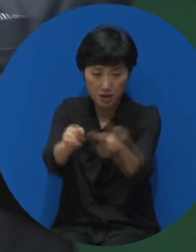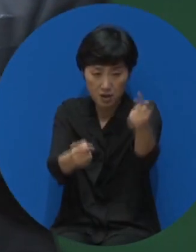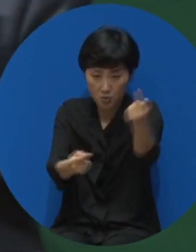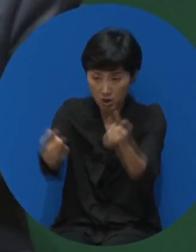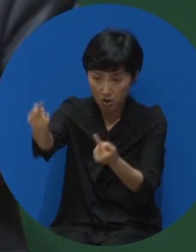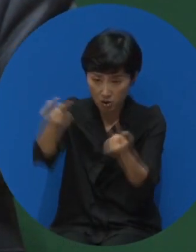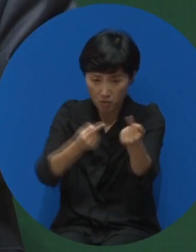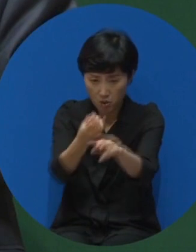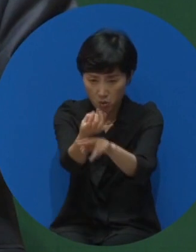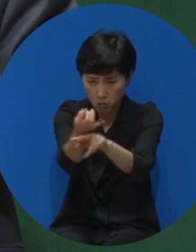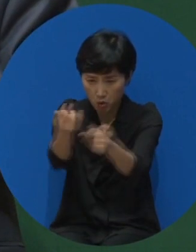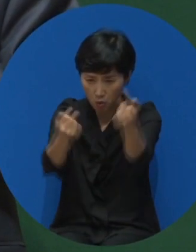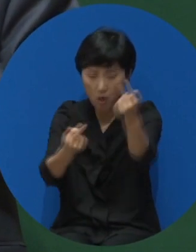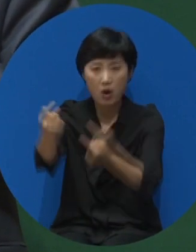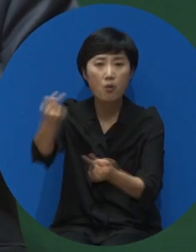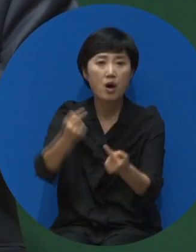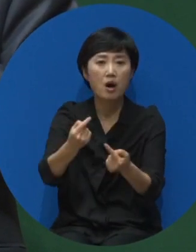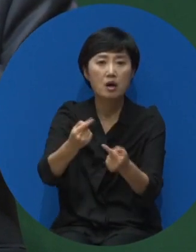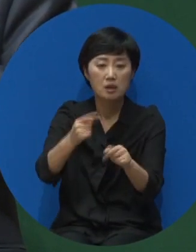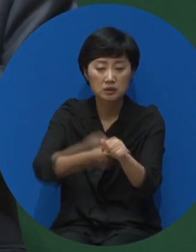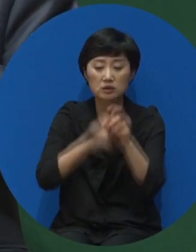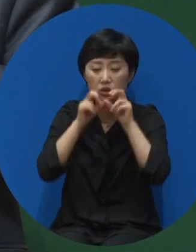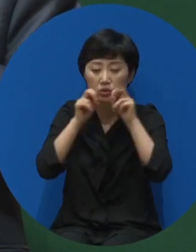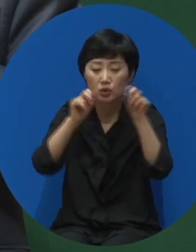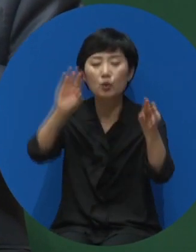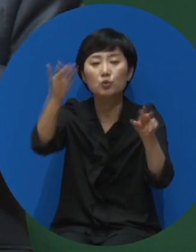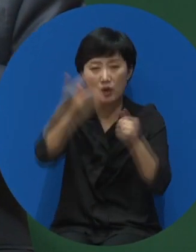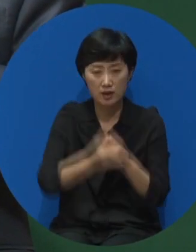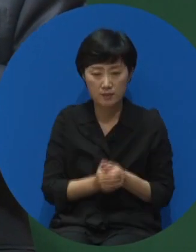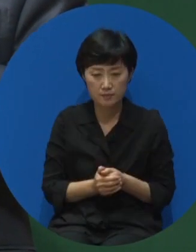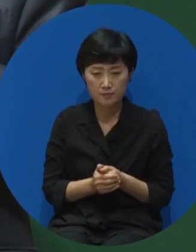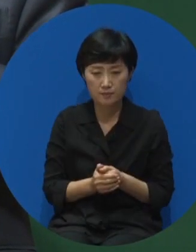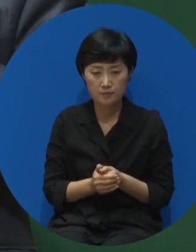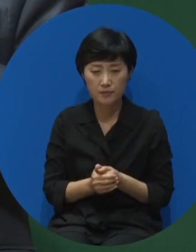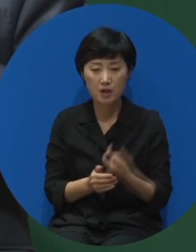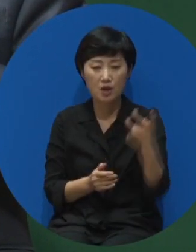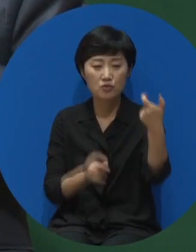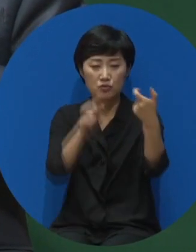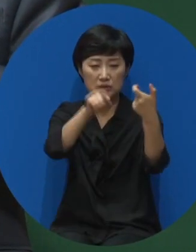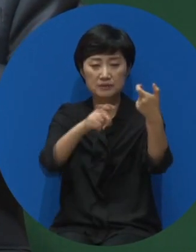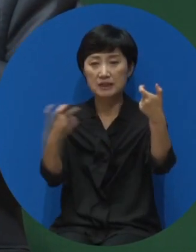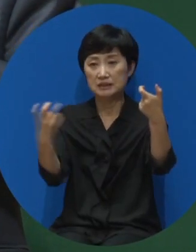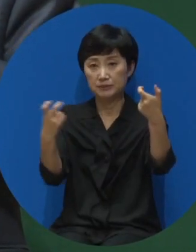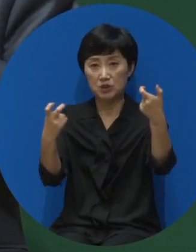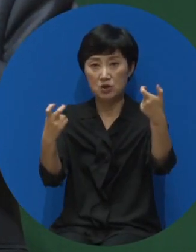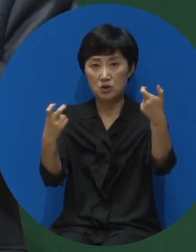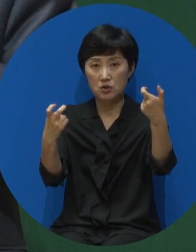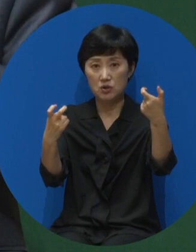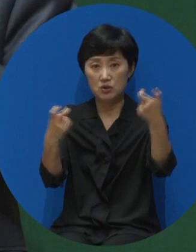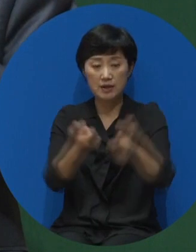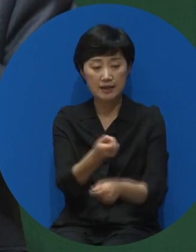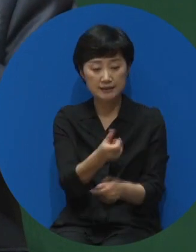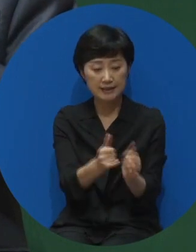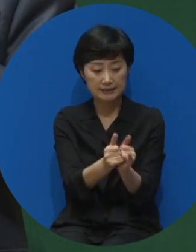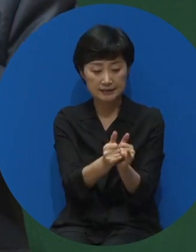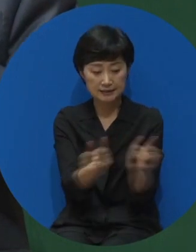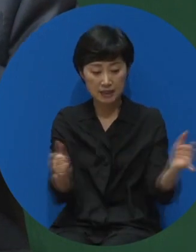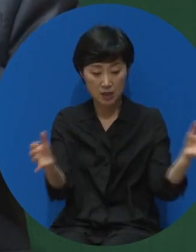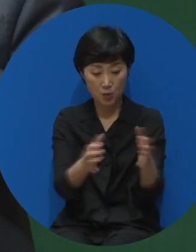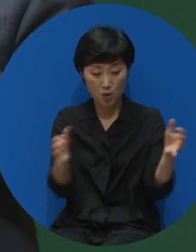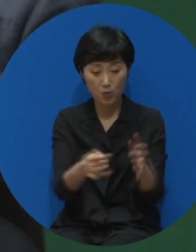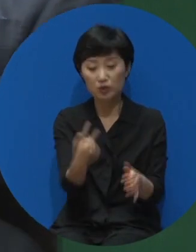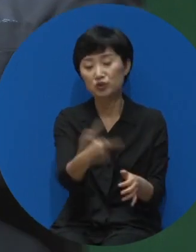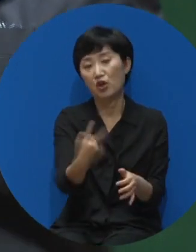20절에요. 20절です。 작은 자가 천을 이루고 약한 자가 강국을 이룰 것이니라.